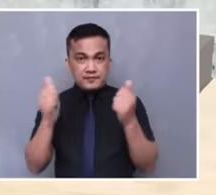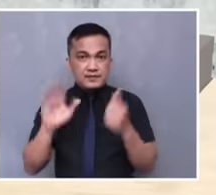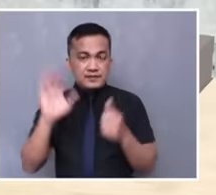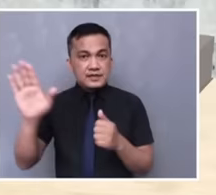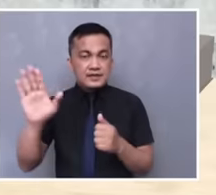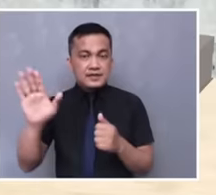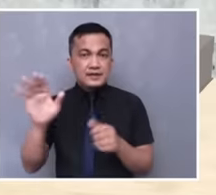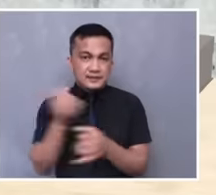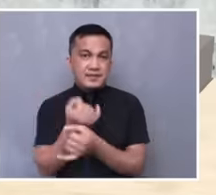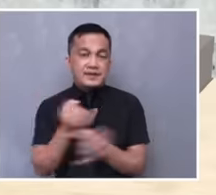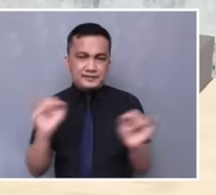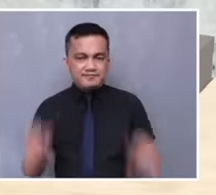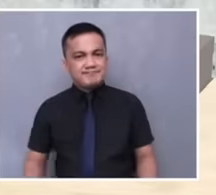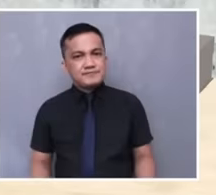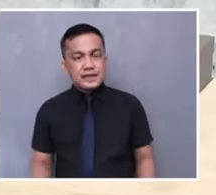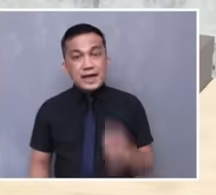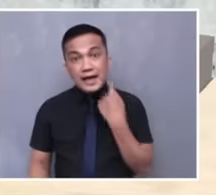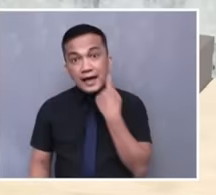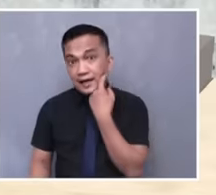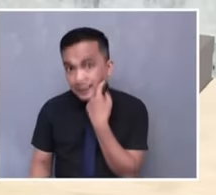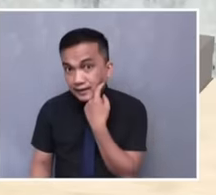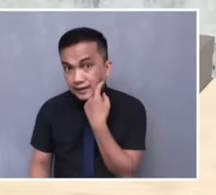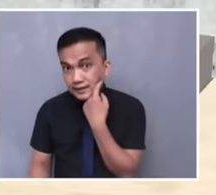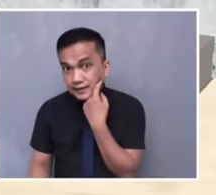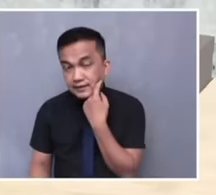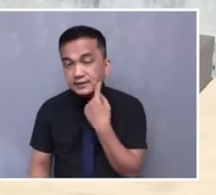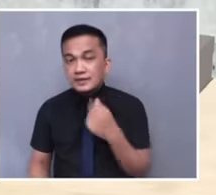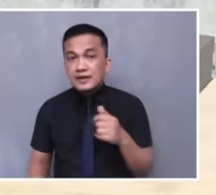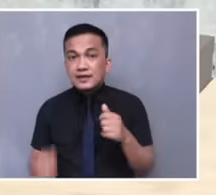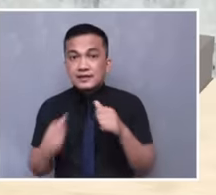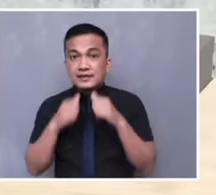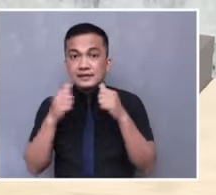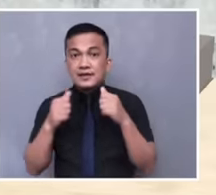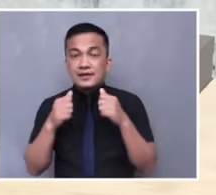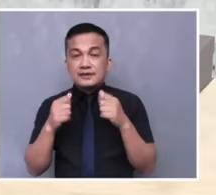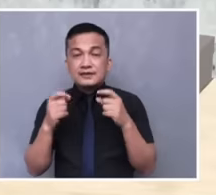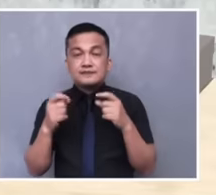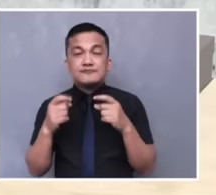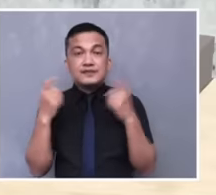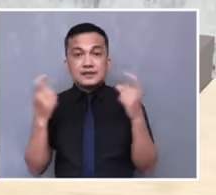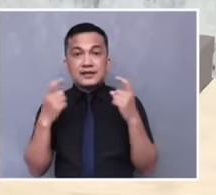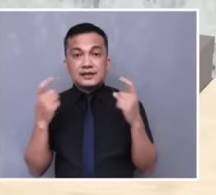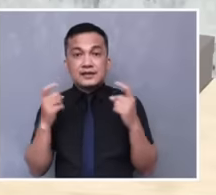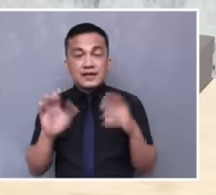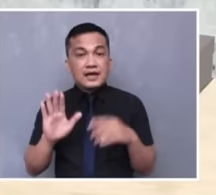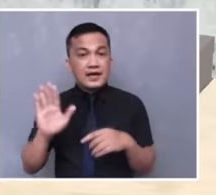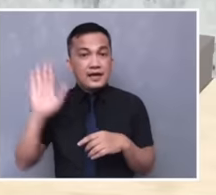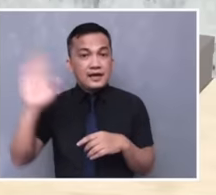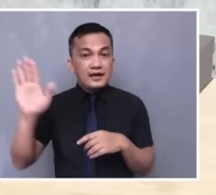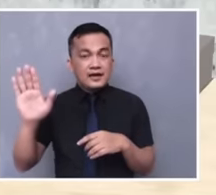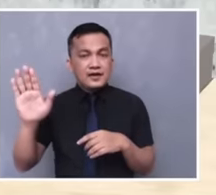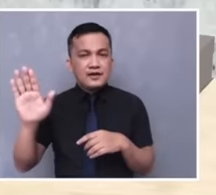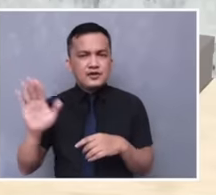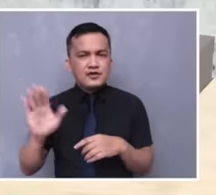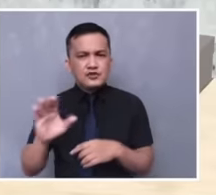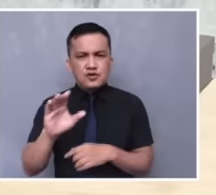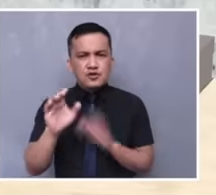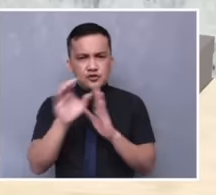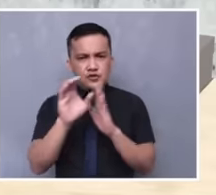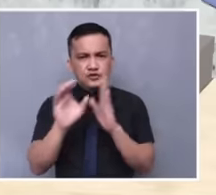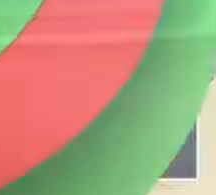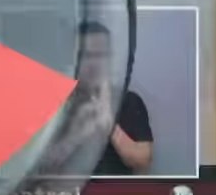At kamakailan lang, ipinagdiriwan din nila ang kanilang Constitution Day.